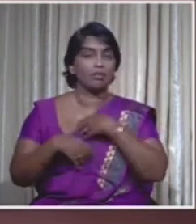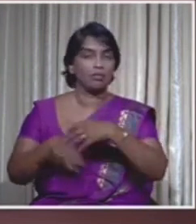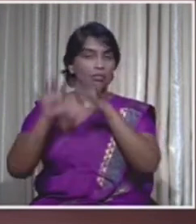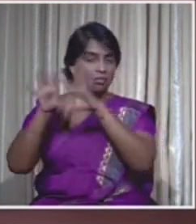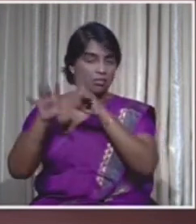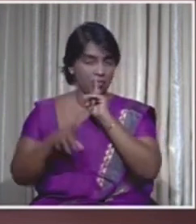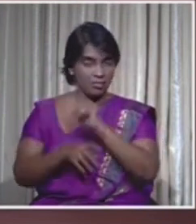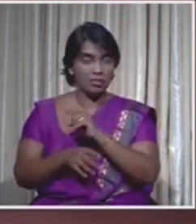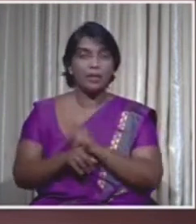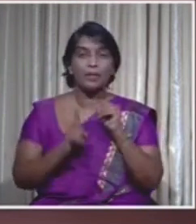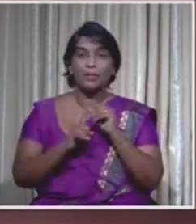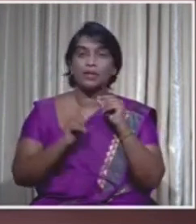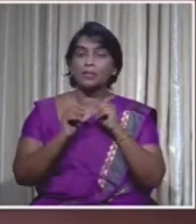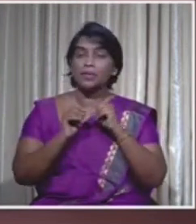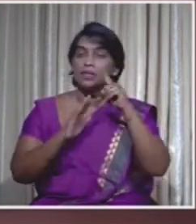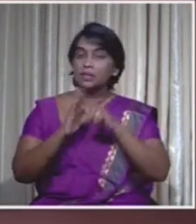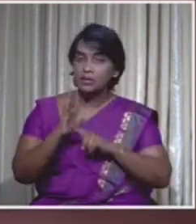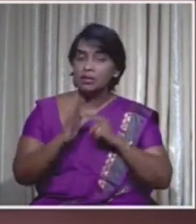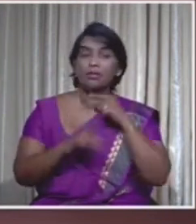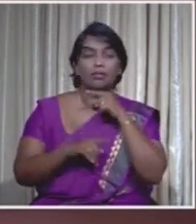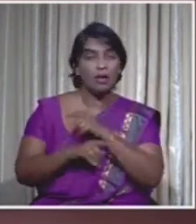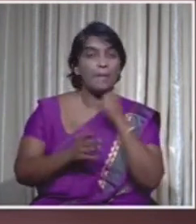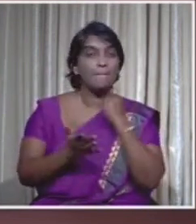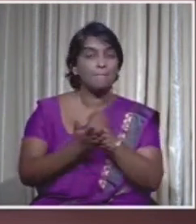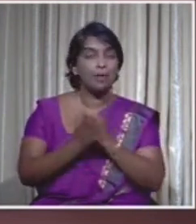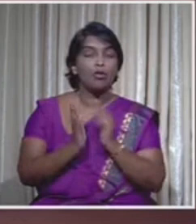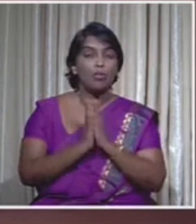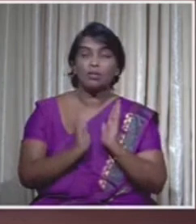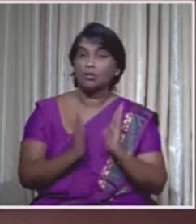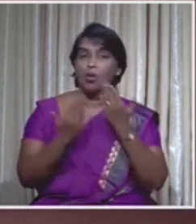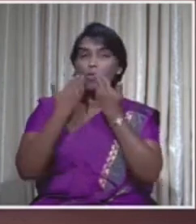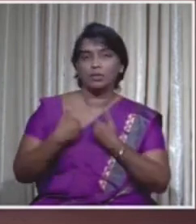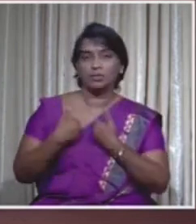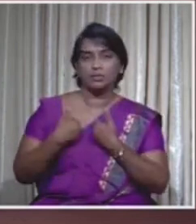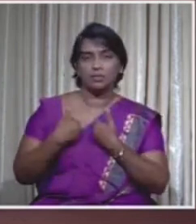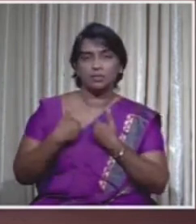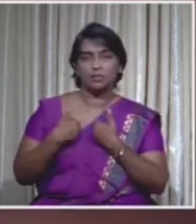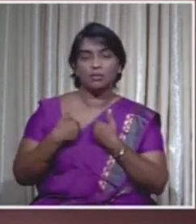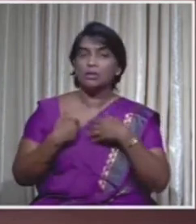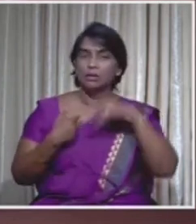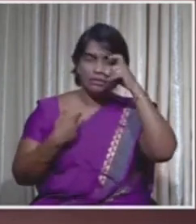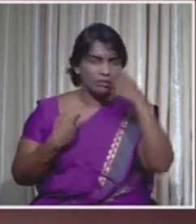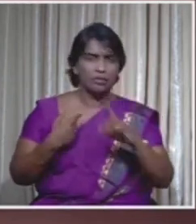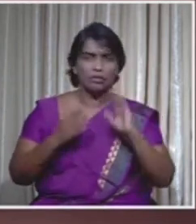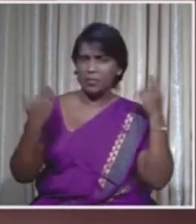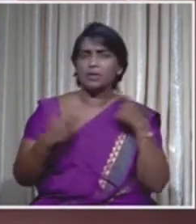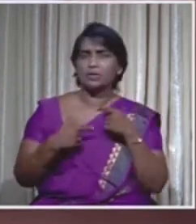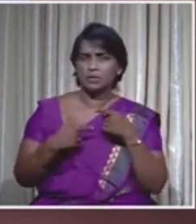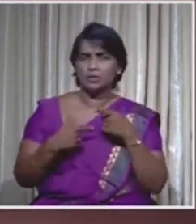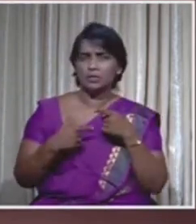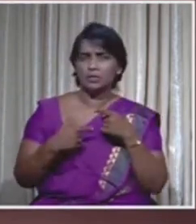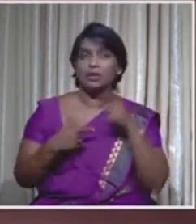දී තිබෙනවා පීබී ජයසුන්දර මෙම බැංකු ගිණුම ආරම්භ කිරීම සඳහා උපදෙස් ලබා දුන්නු බවට ඒක මා දැක්කා ඉතාමත් ප්‍රසිද්ධ පුවත්පතක් වූ